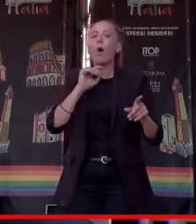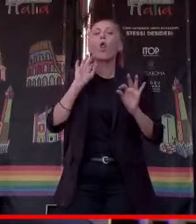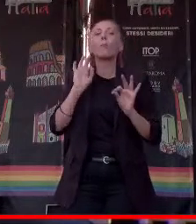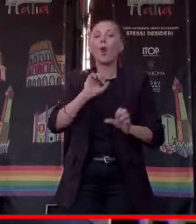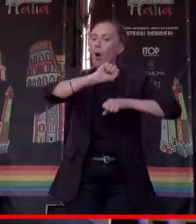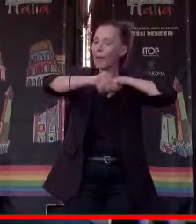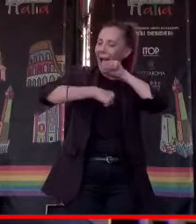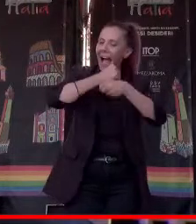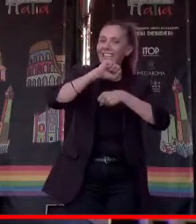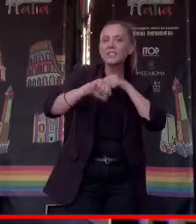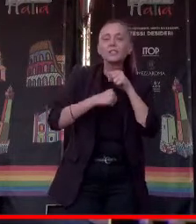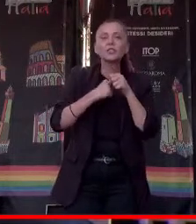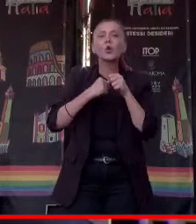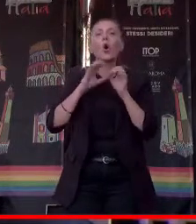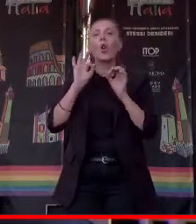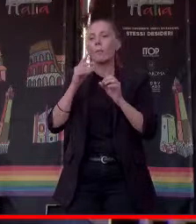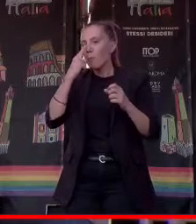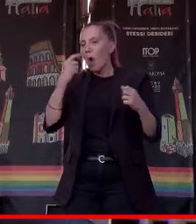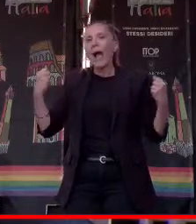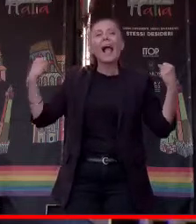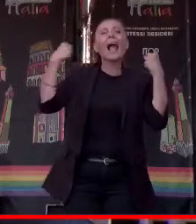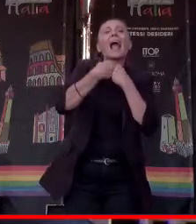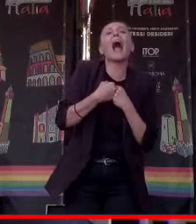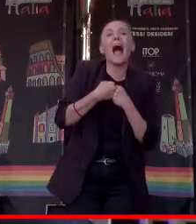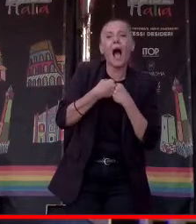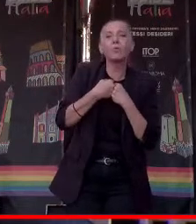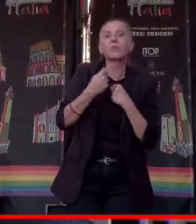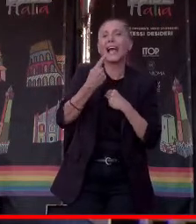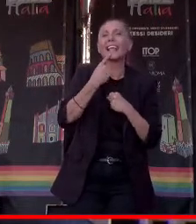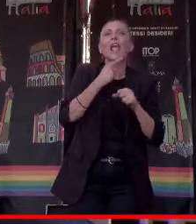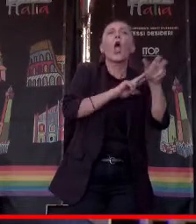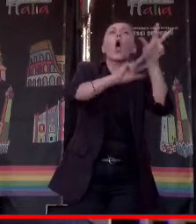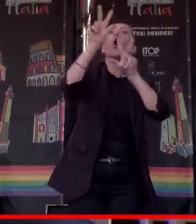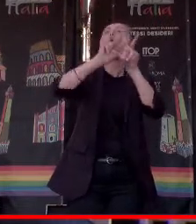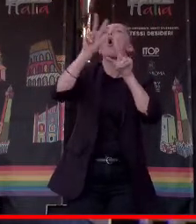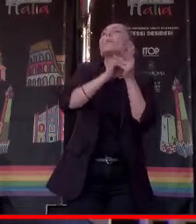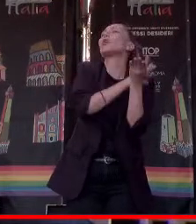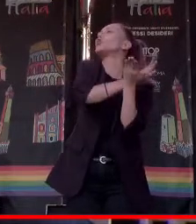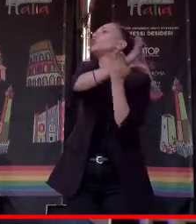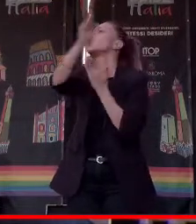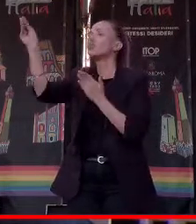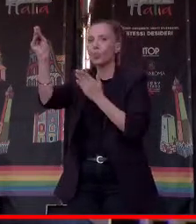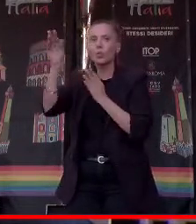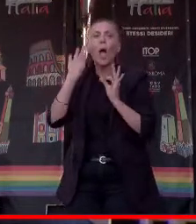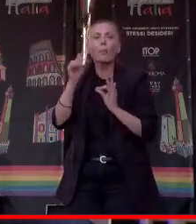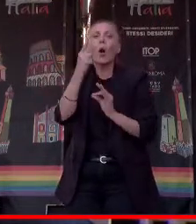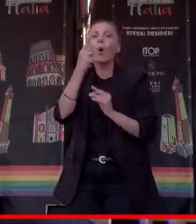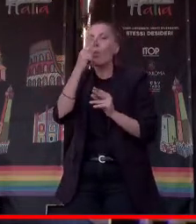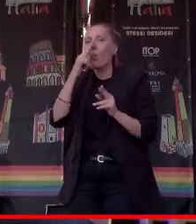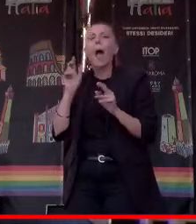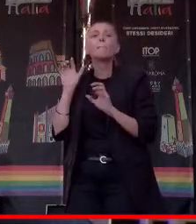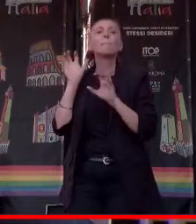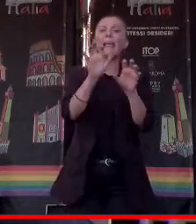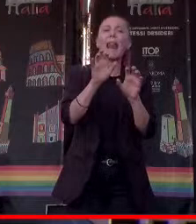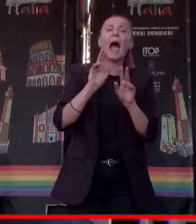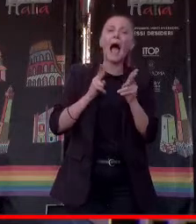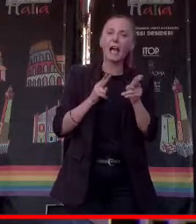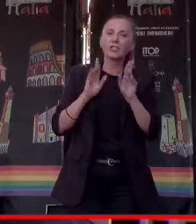le amministrazioni che non approveranno il PEBA. Quindi è una minaccia per tutte le amministrazioni presenti anche su questo